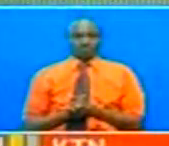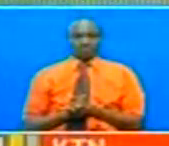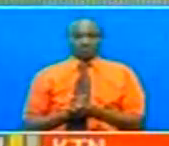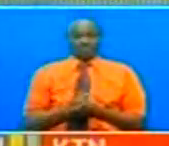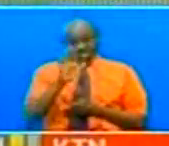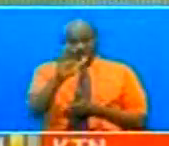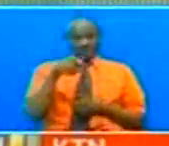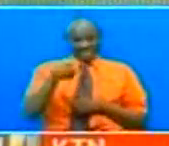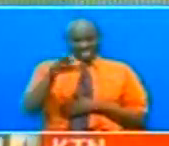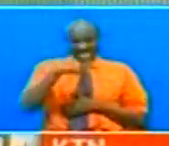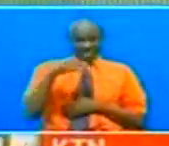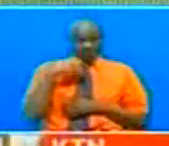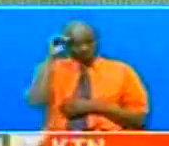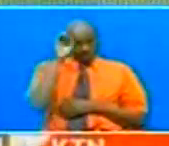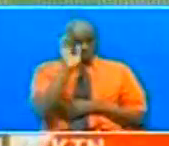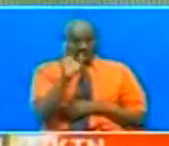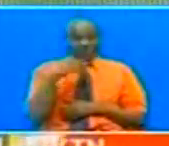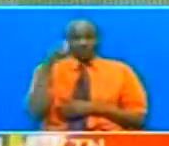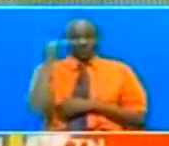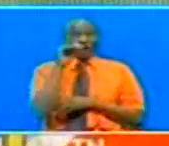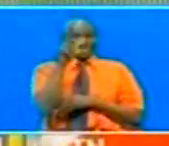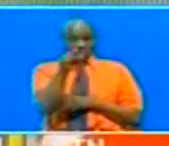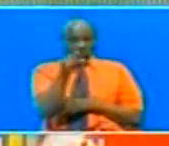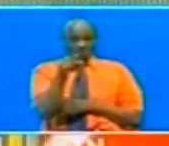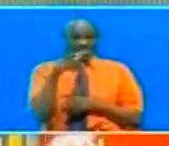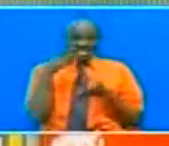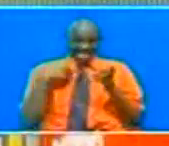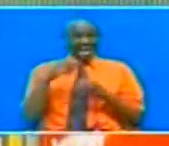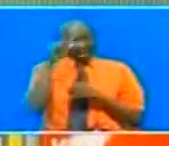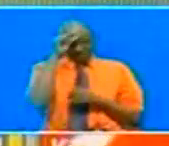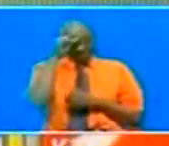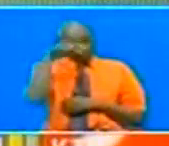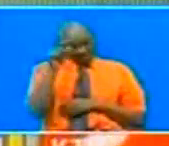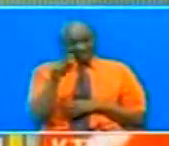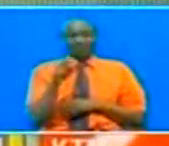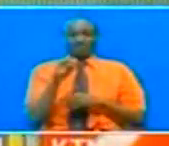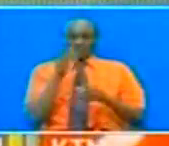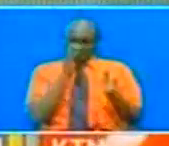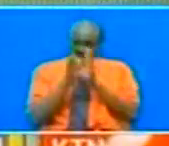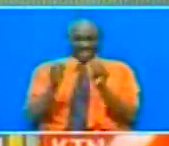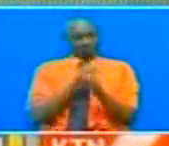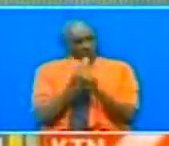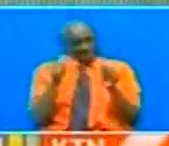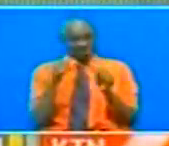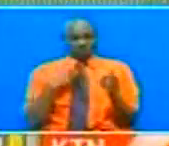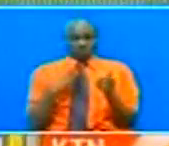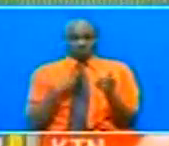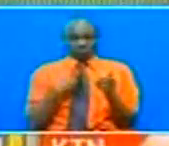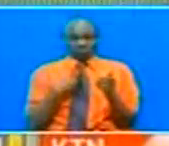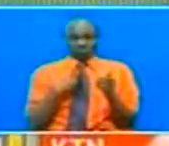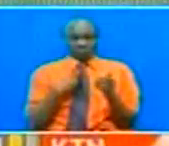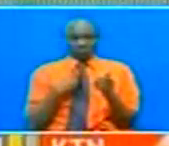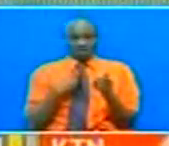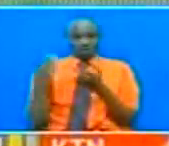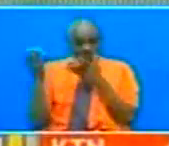Naam, katika sehemu ya kauli yako tulikuwa tumekuuliza kama serikali imeweka juhudi za kutosha katika